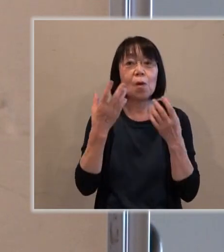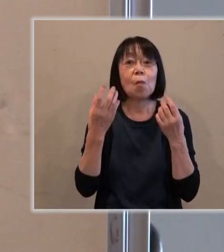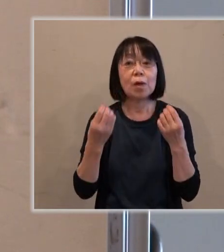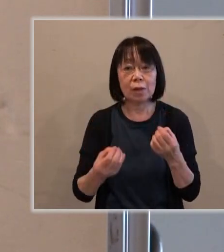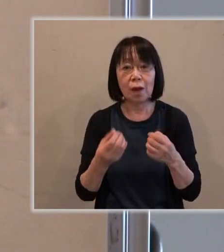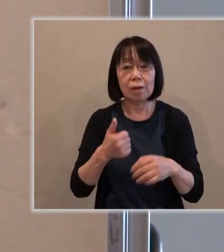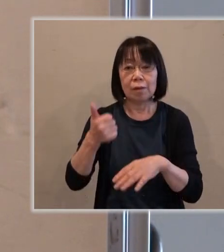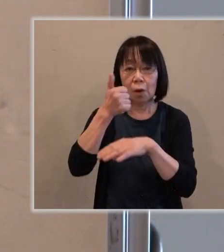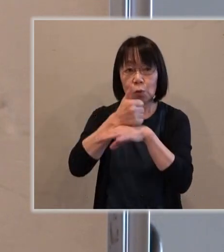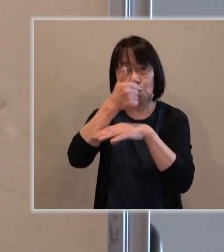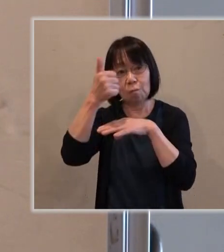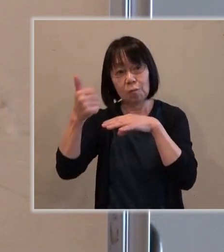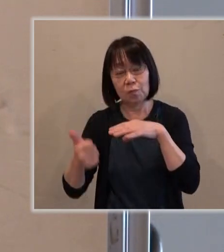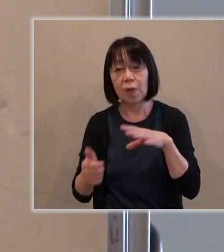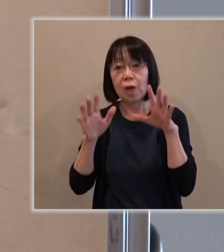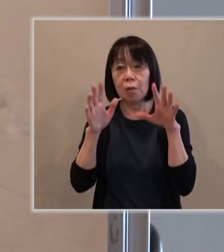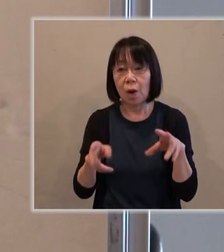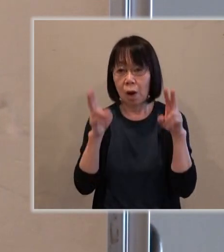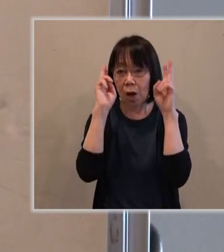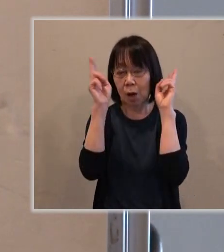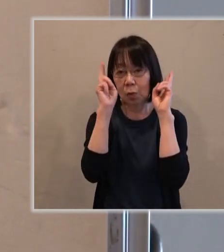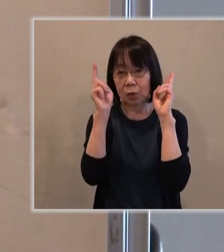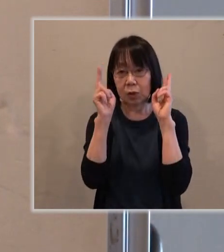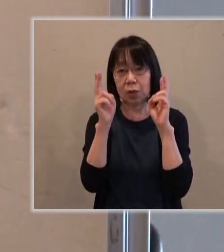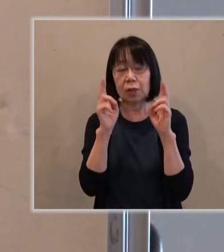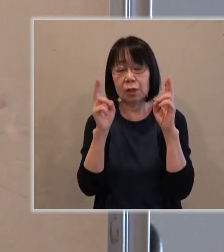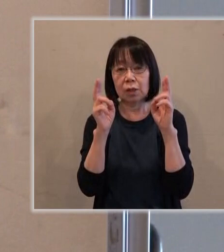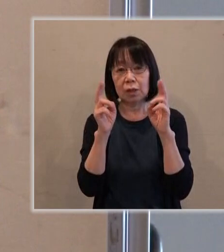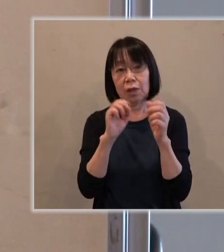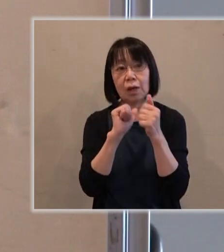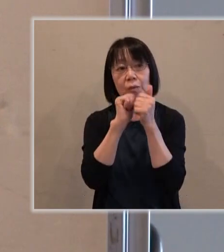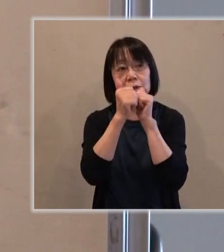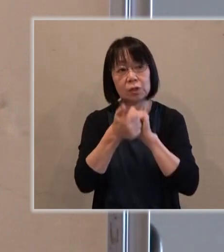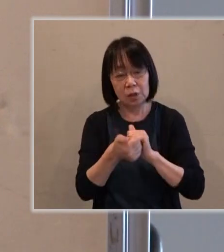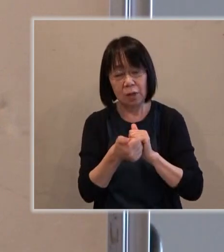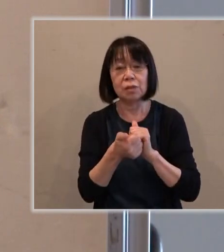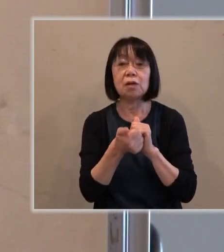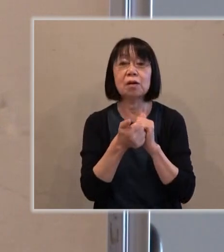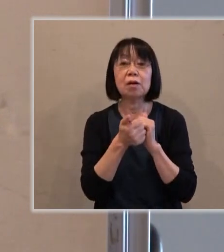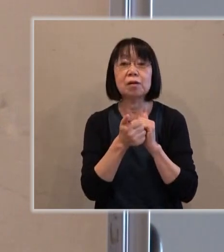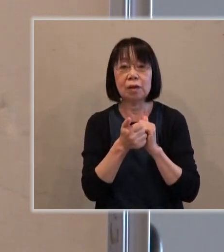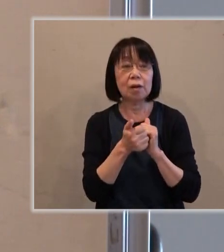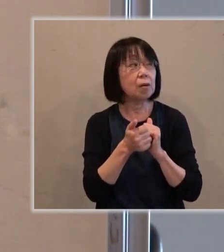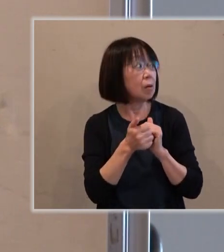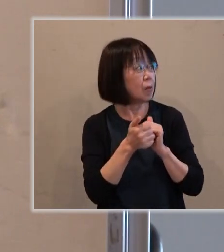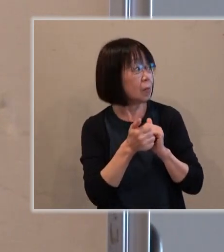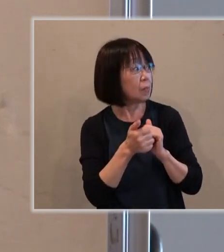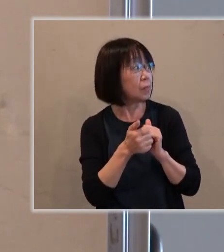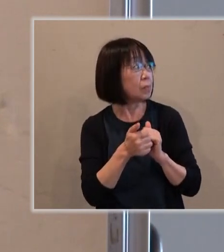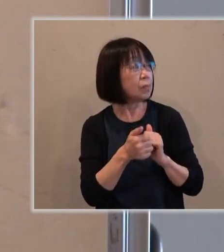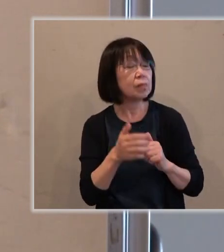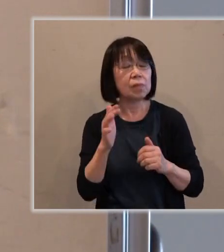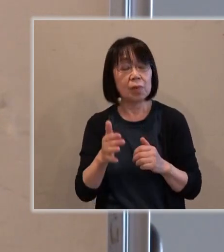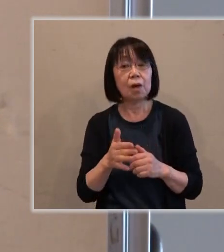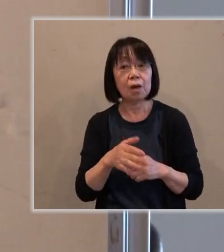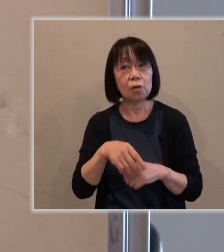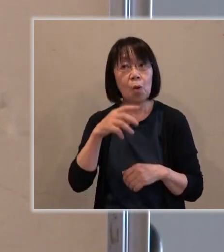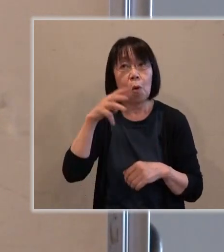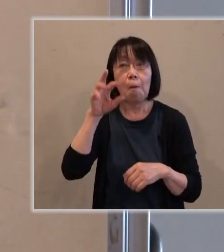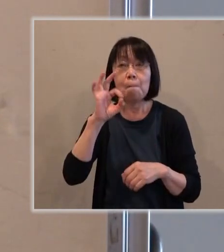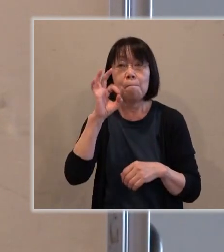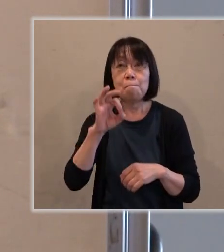ね、株式会社マーゼナイっていう、主にメディア運用とか、ウェブメディアとか SNS とかそういったところ